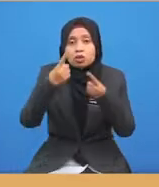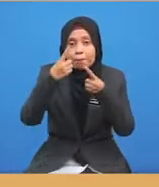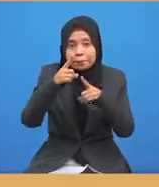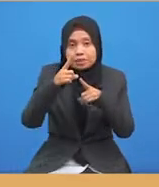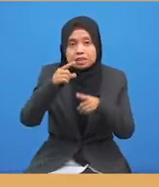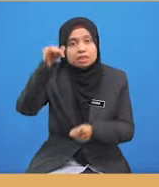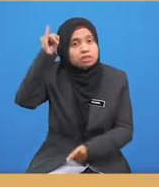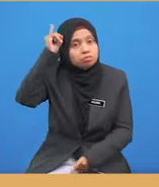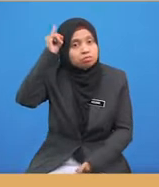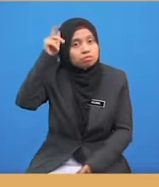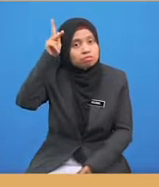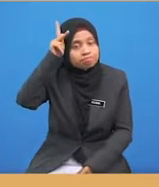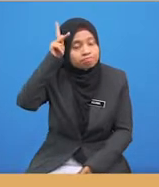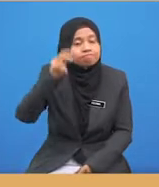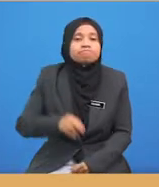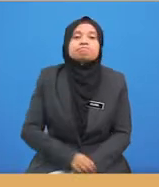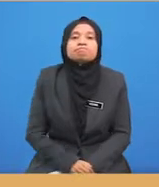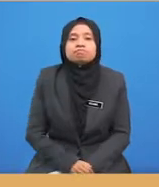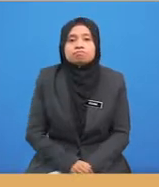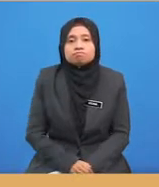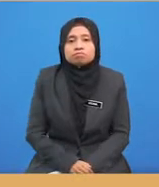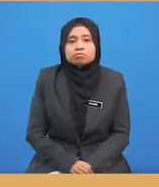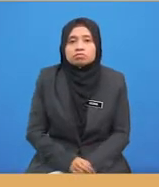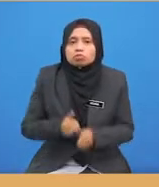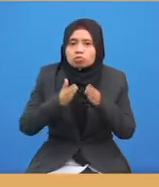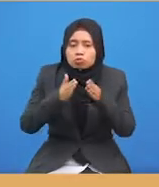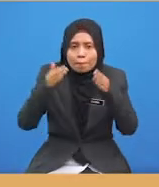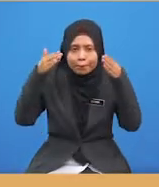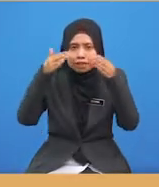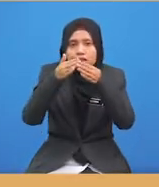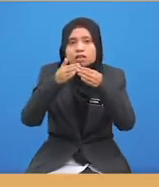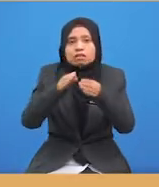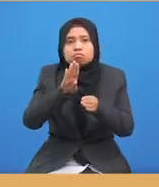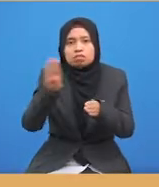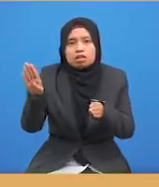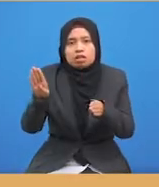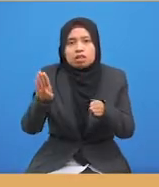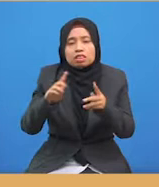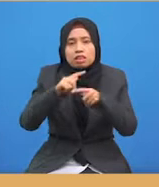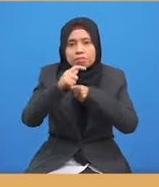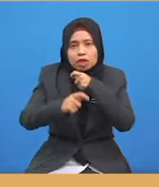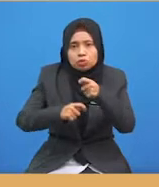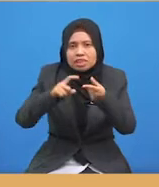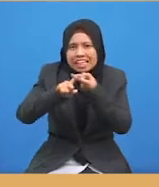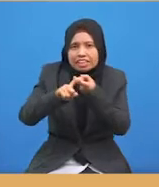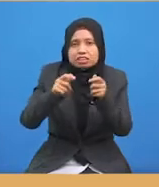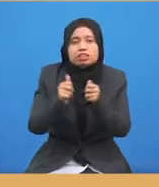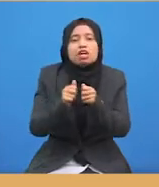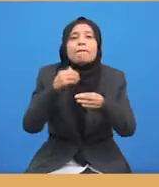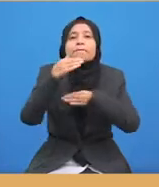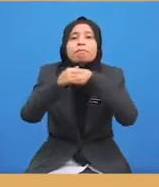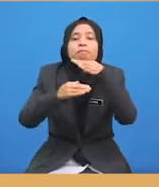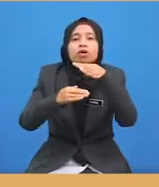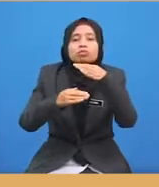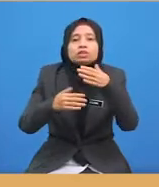ialah Ibnu Khaldun. Menurut pandangan Barat pula, tamadun dikaitkan dengan